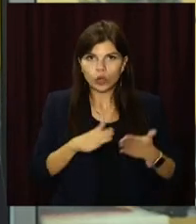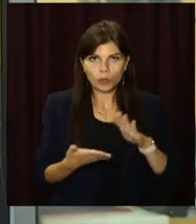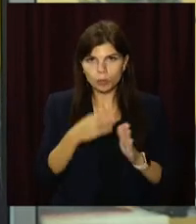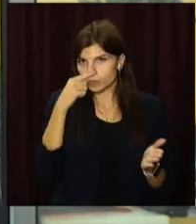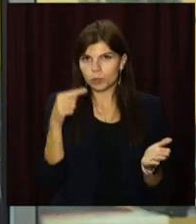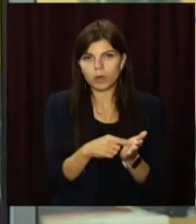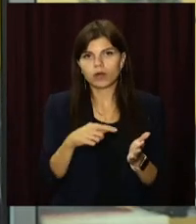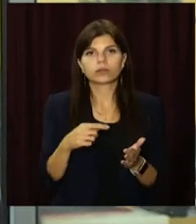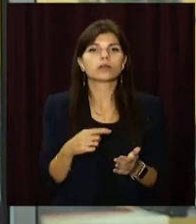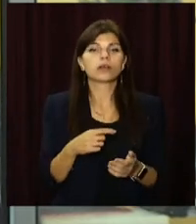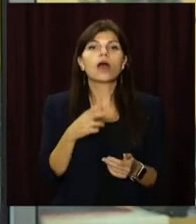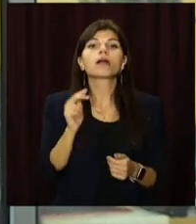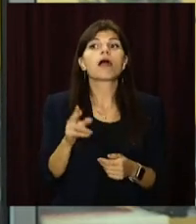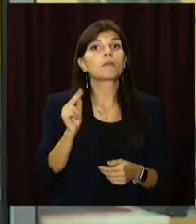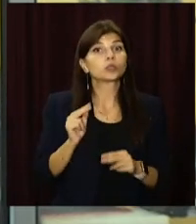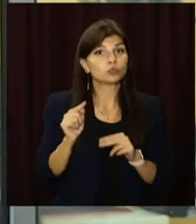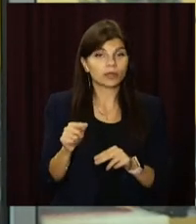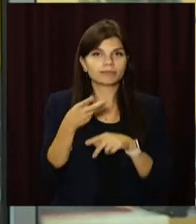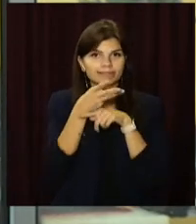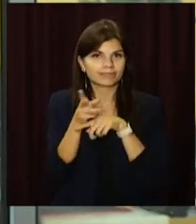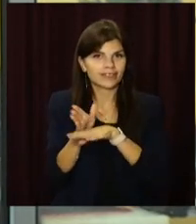центрі, бачила наша Галина Ізмайлова.